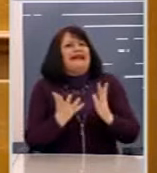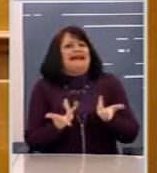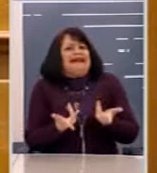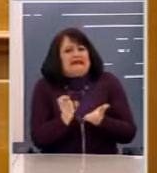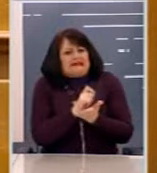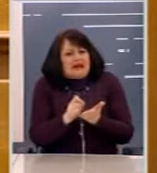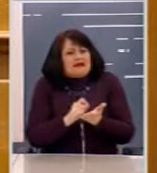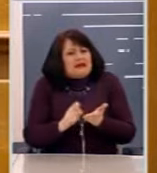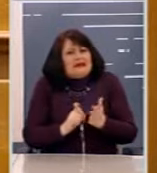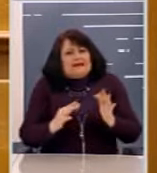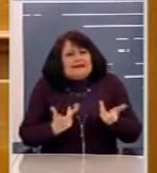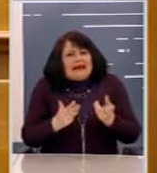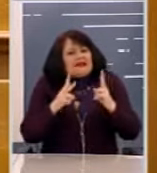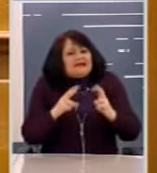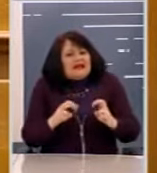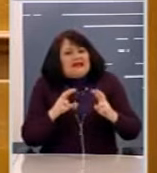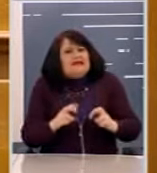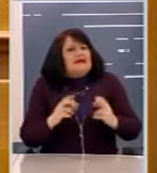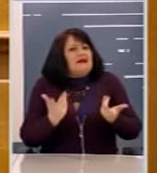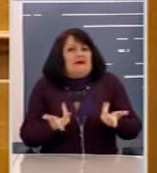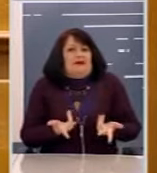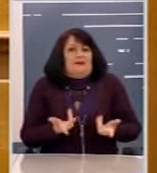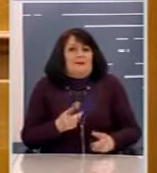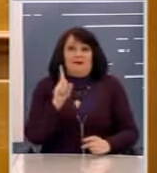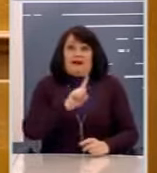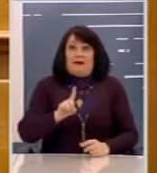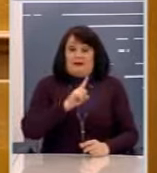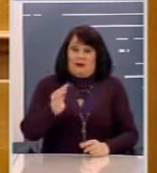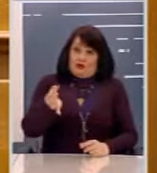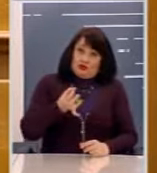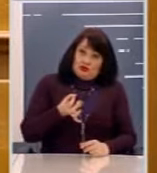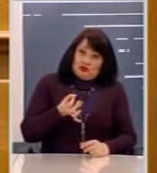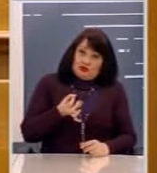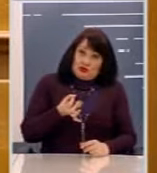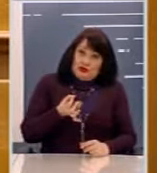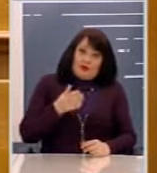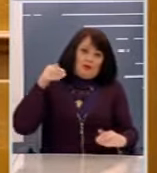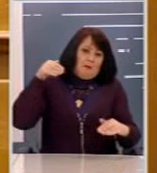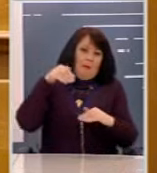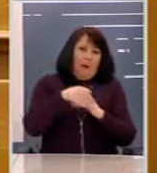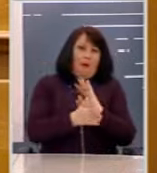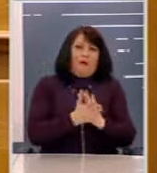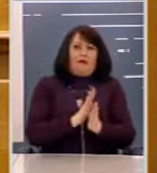συνταγών. Ο κ. Μητσοτάκης είπε επίσης ότι καταραίει η πρωτοβάθμια φροντίδα υγείας.